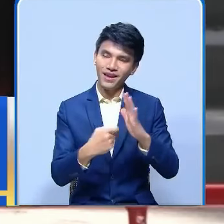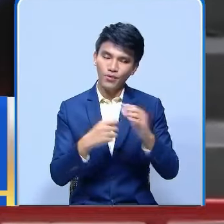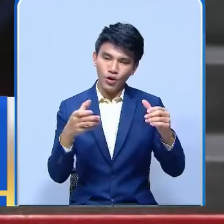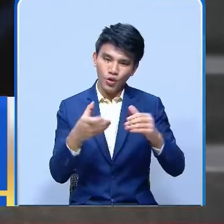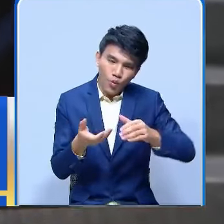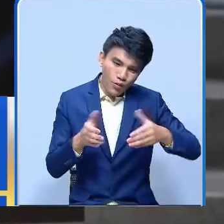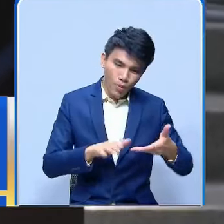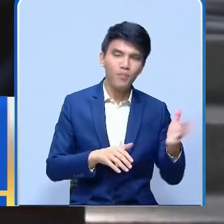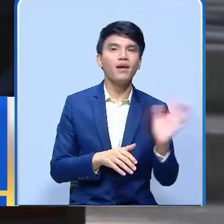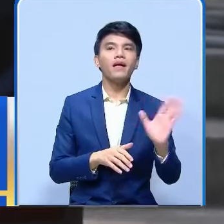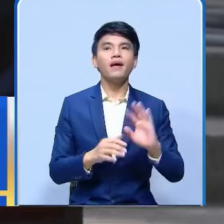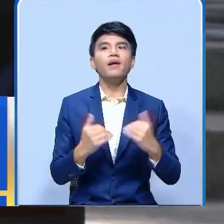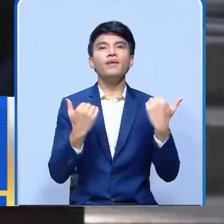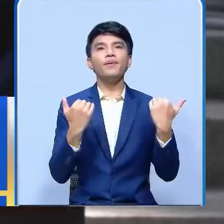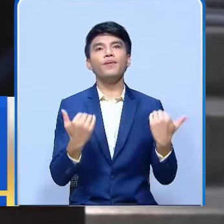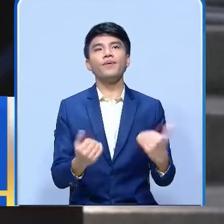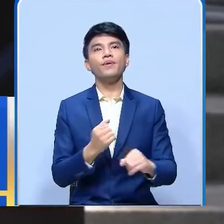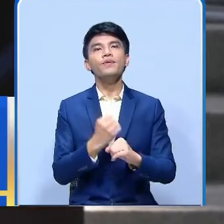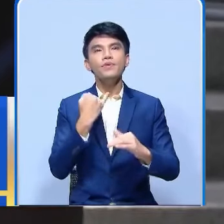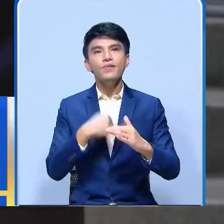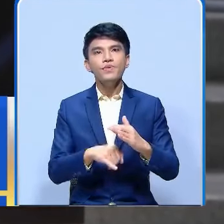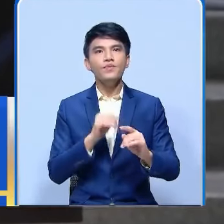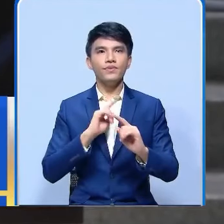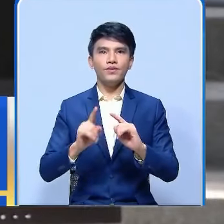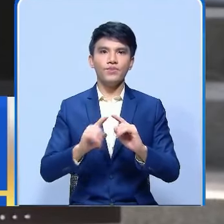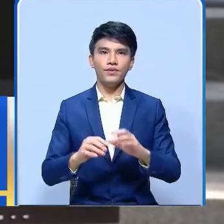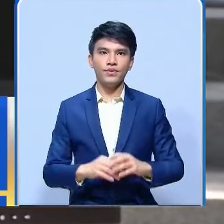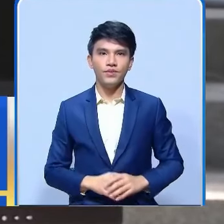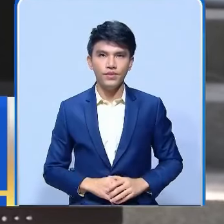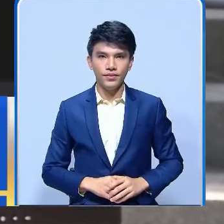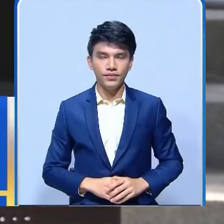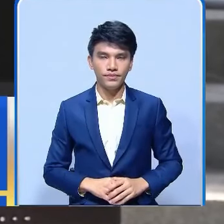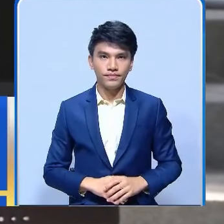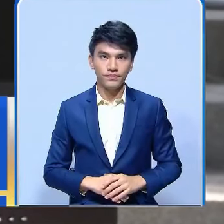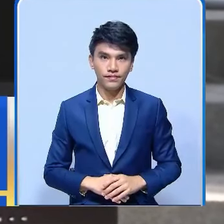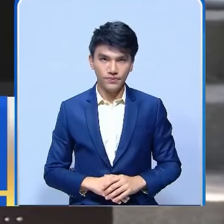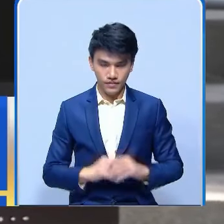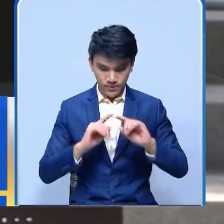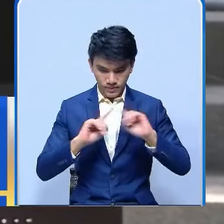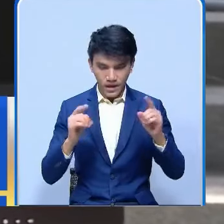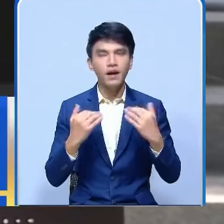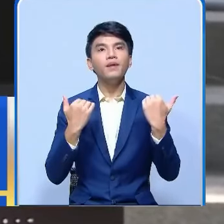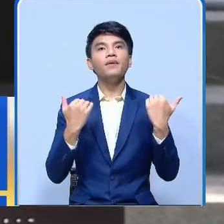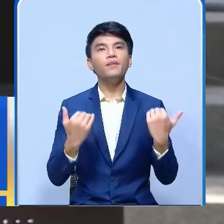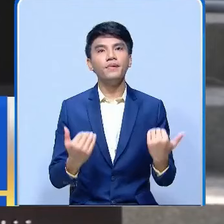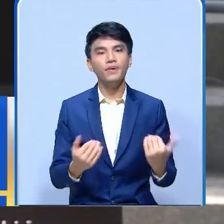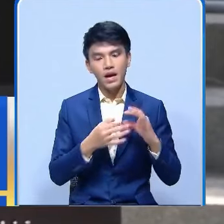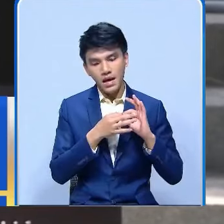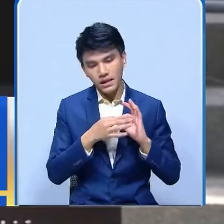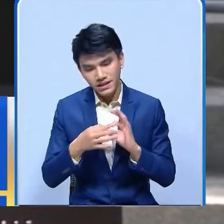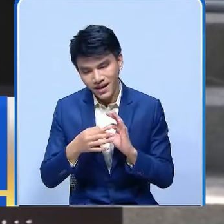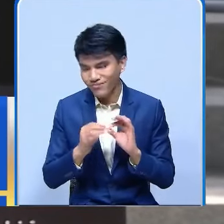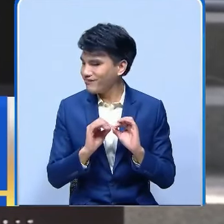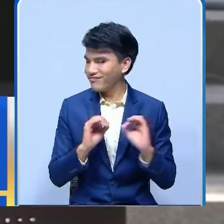องแม้ว่าสิ่งที่นายศักดิ์สยามทำผิดตามคำวินิจฉัยของศาลรัฐธรรมนูญแต่กรณีนี้ไม่ได้เชื่อมโยงกันตาม